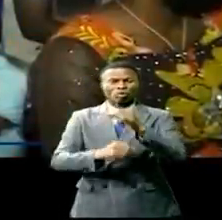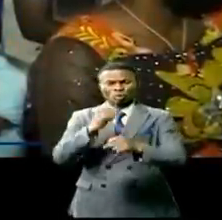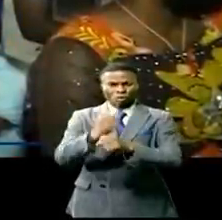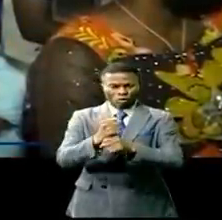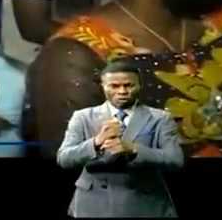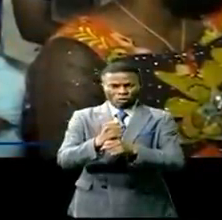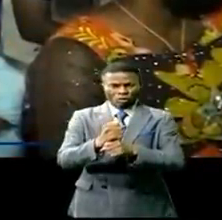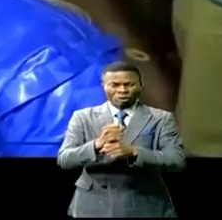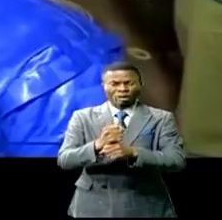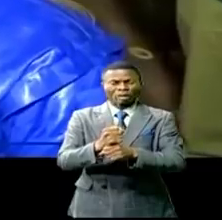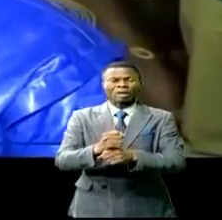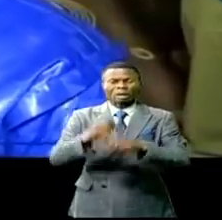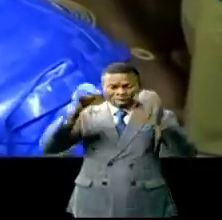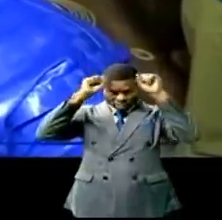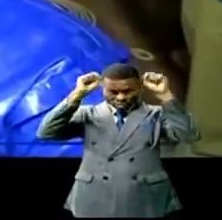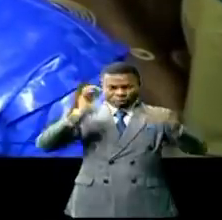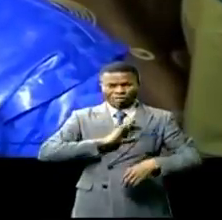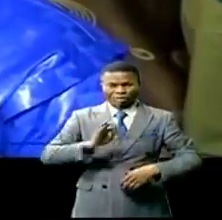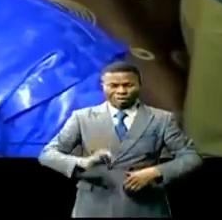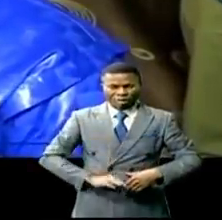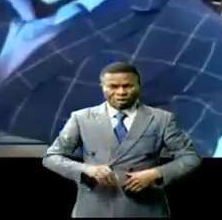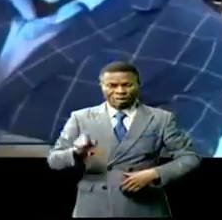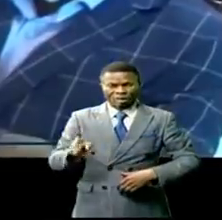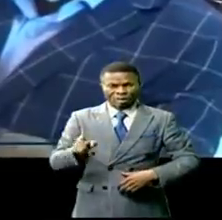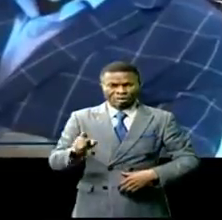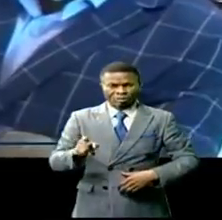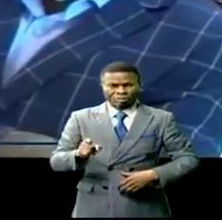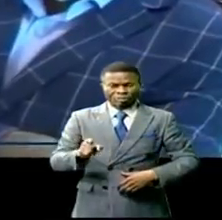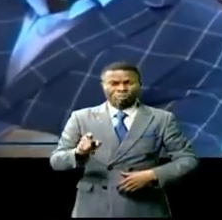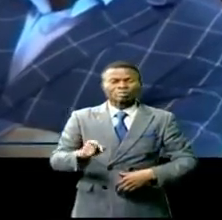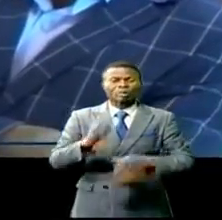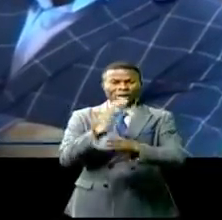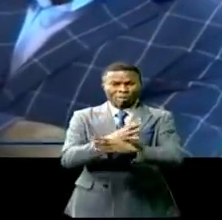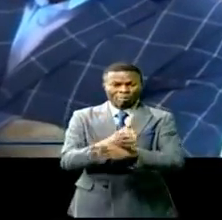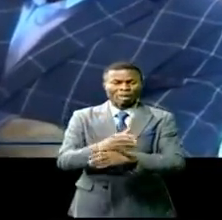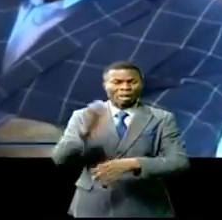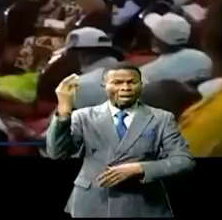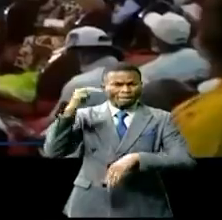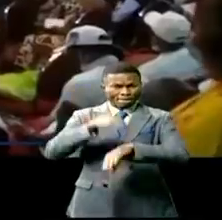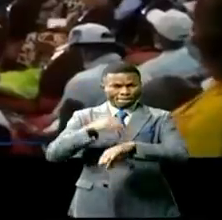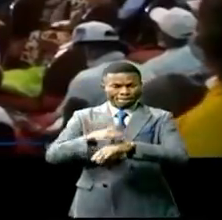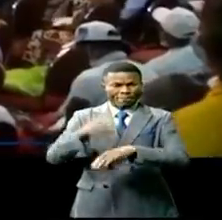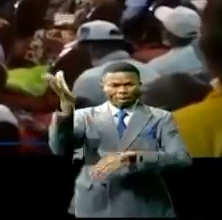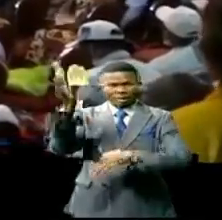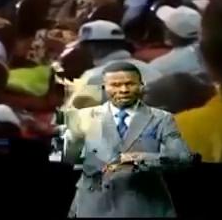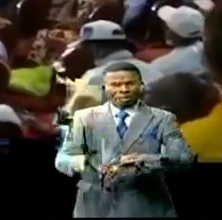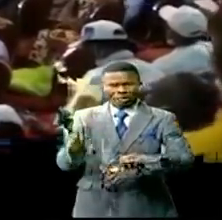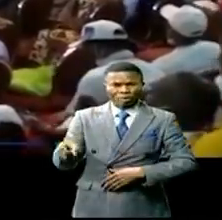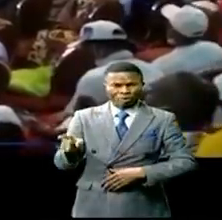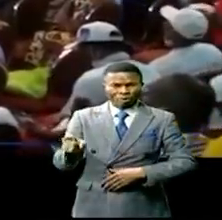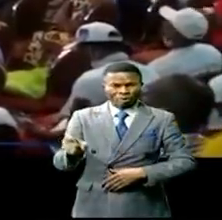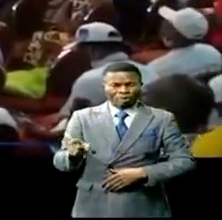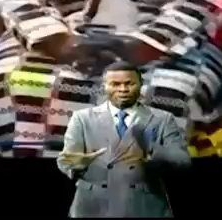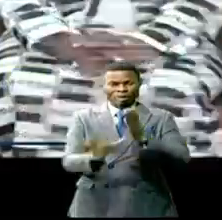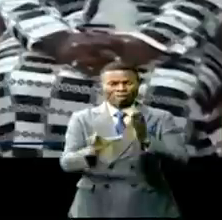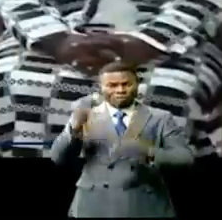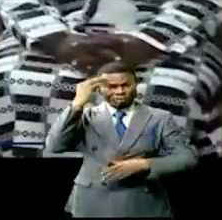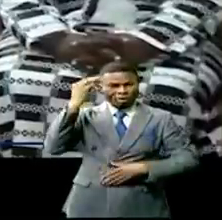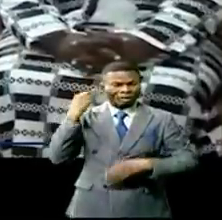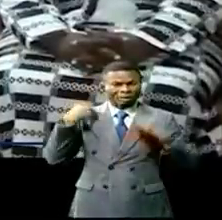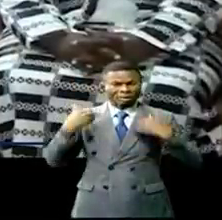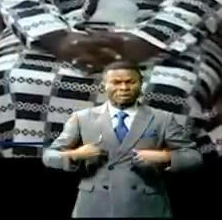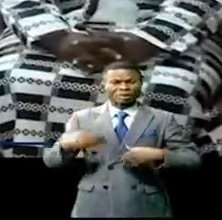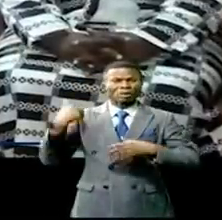patronage du chef de l'état président de la république vient d'avoir nu à matadi dans le congo centrale par la vice-ministre la santé